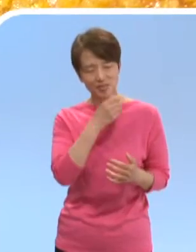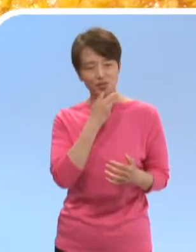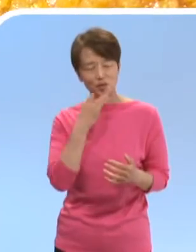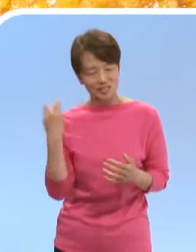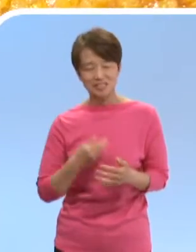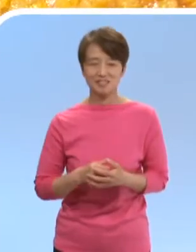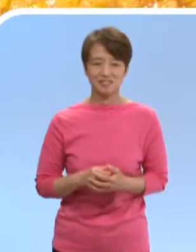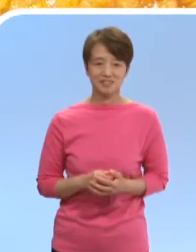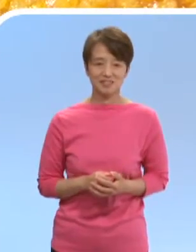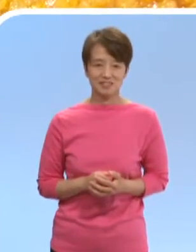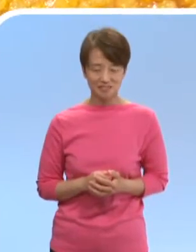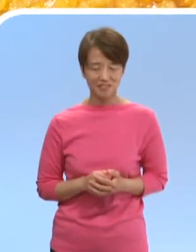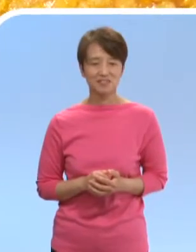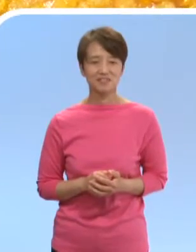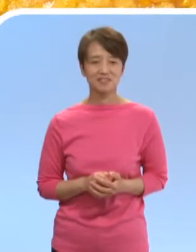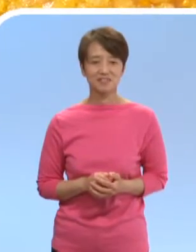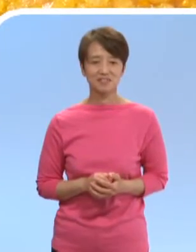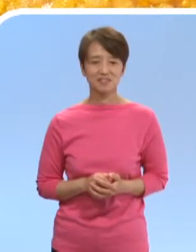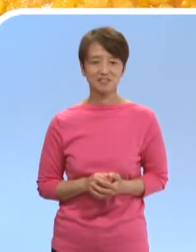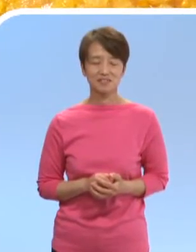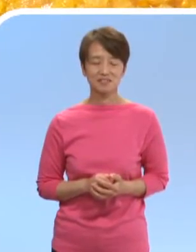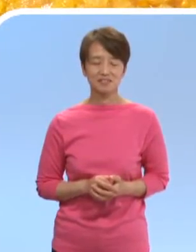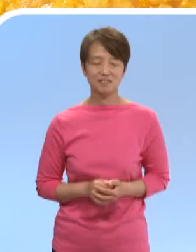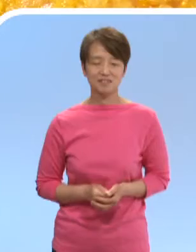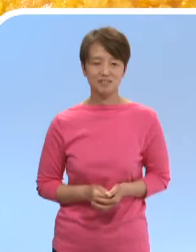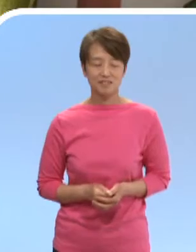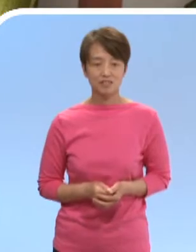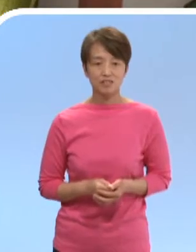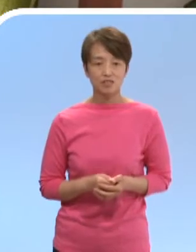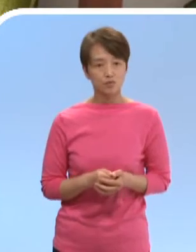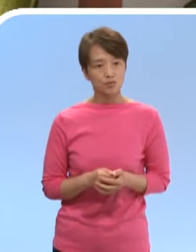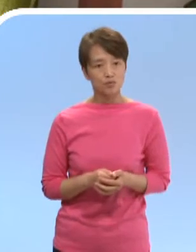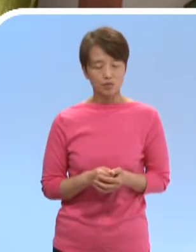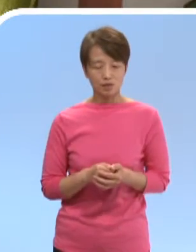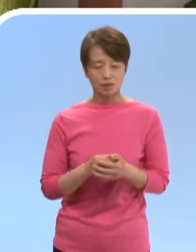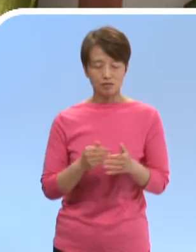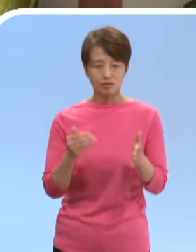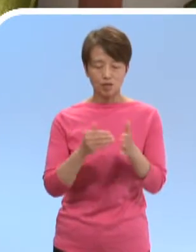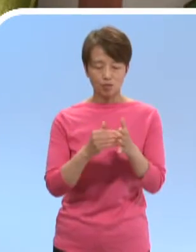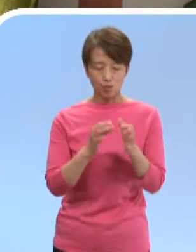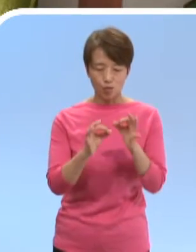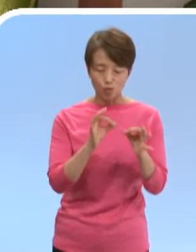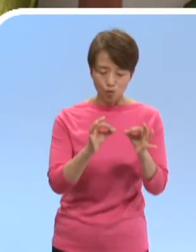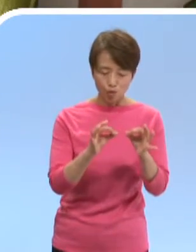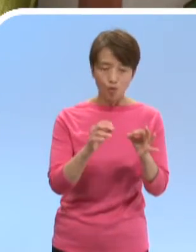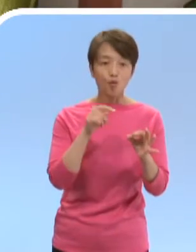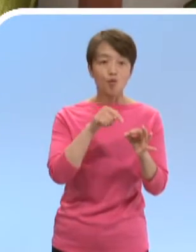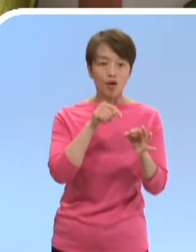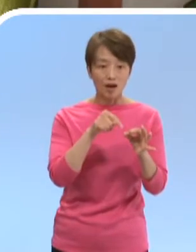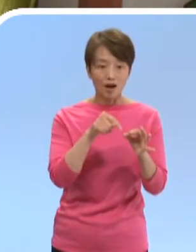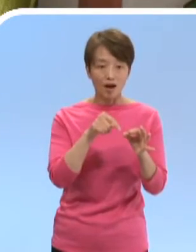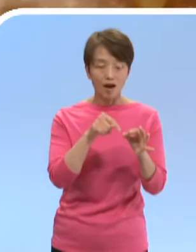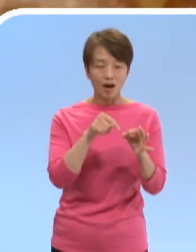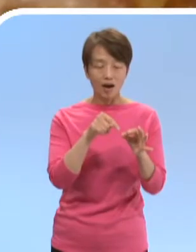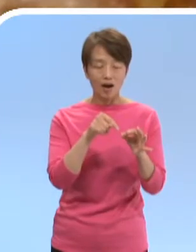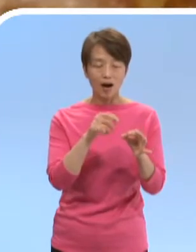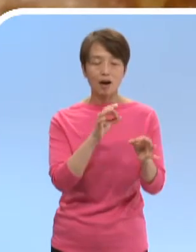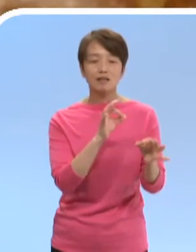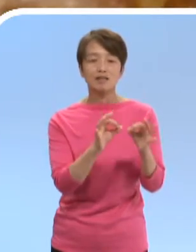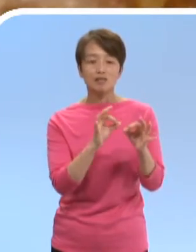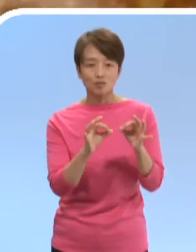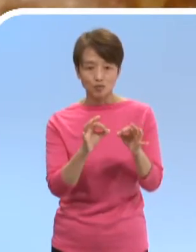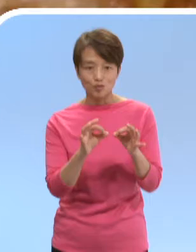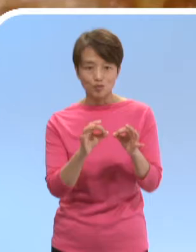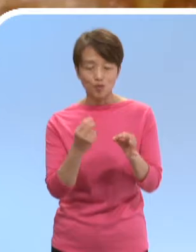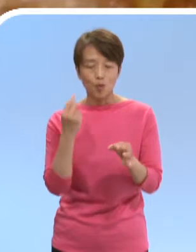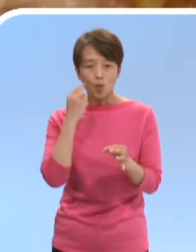がよくってめちゃくちゃ美味しいな。こうちょっとコロコロっとねアクセントがあるなと思ったら、これがさっき言ってあった